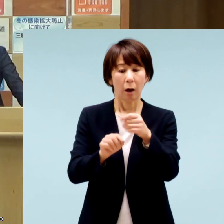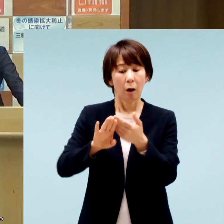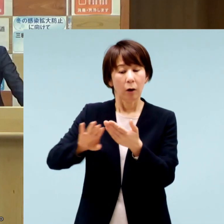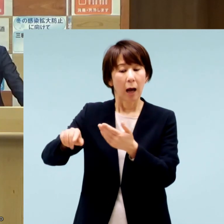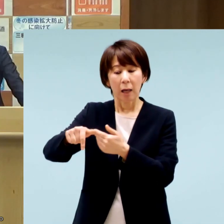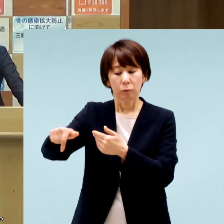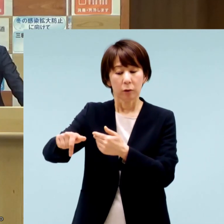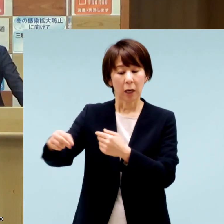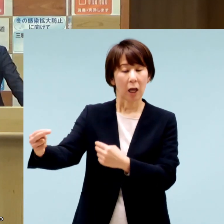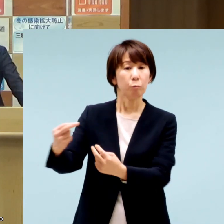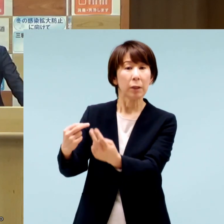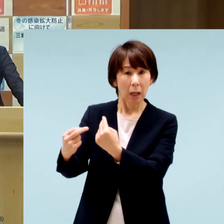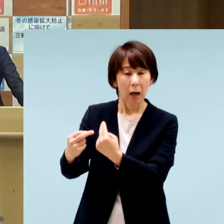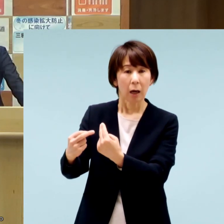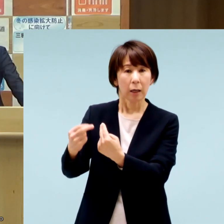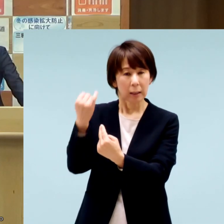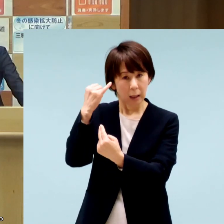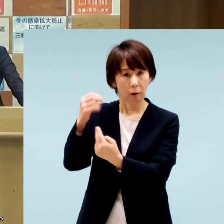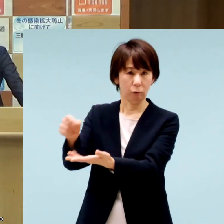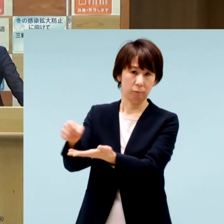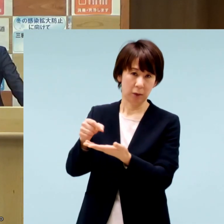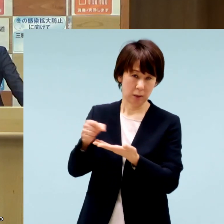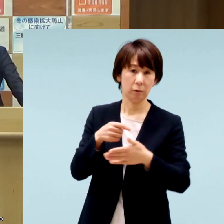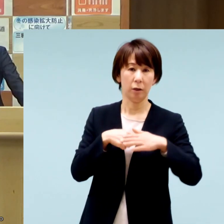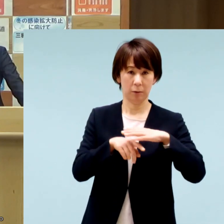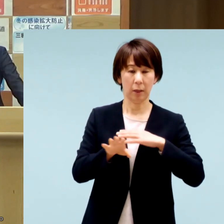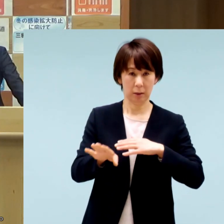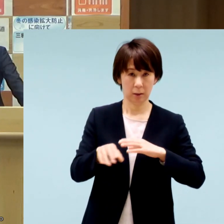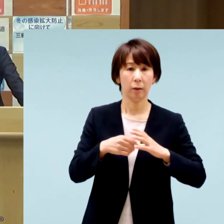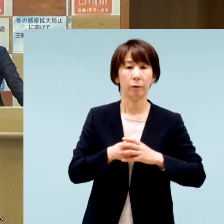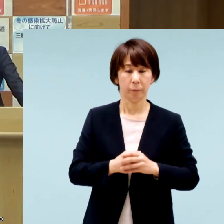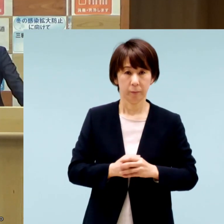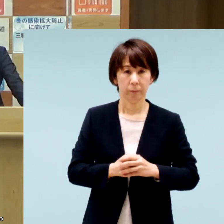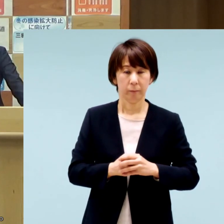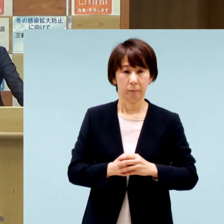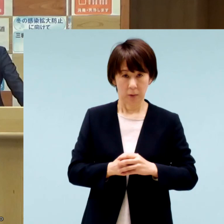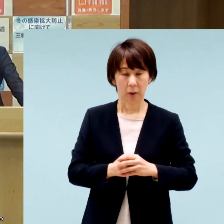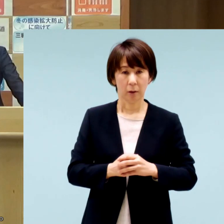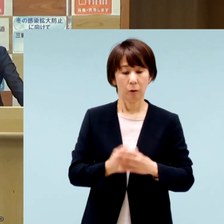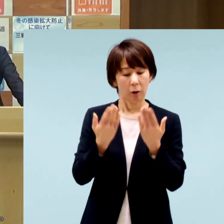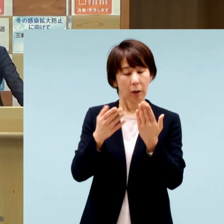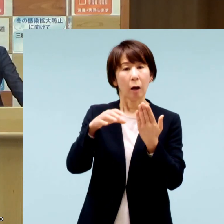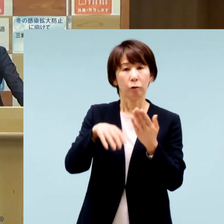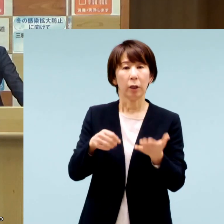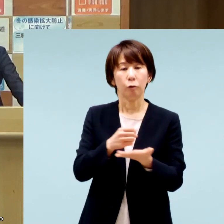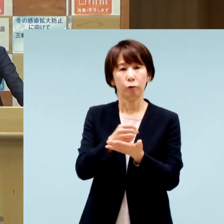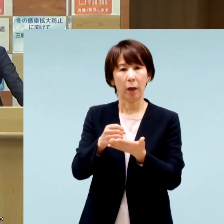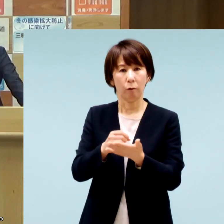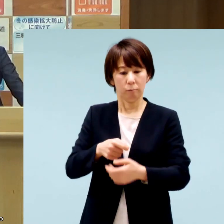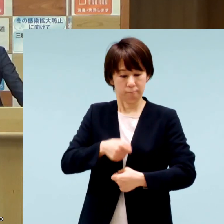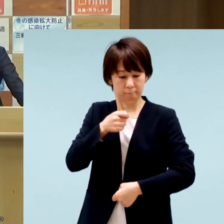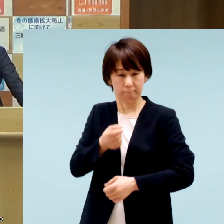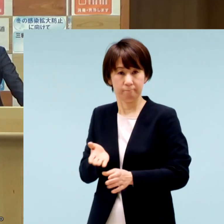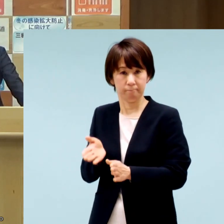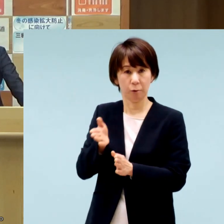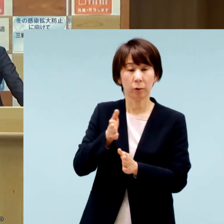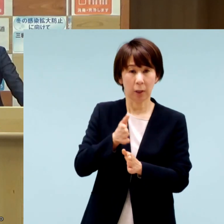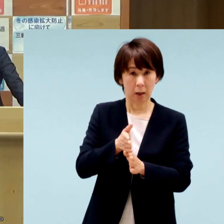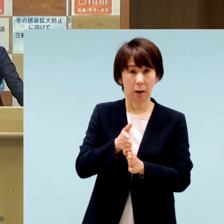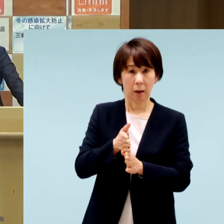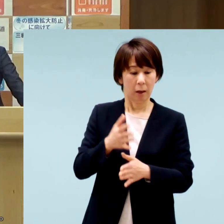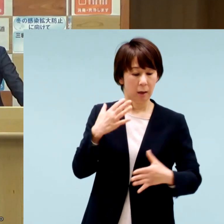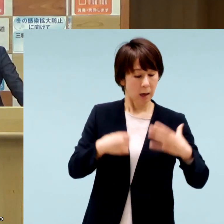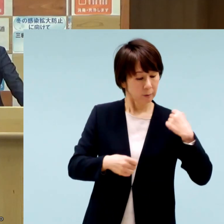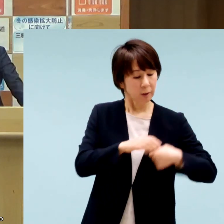きます。まあ、こういったことなどを進めまして学院運営の適正化を図りながら学生の皆様が安心して学べ